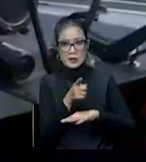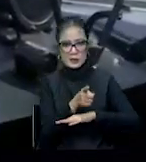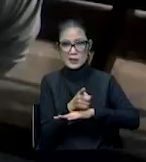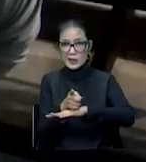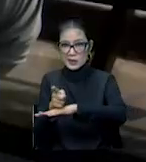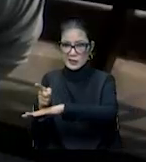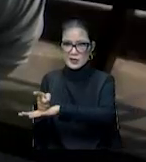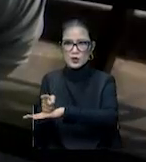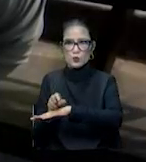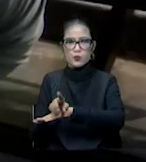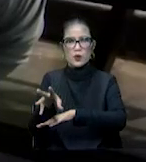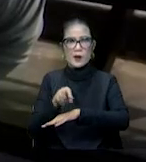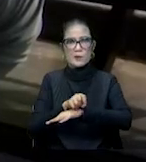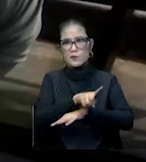e kendaraan truk-truk